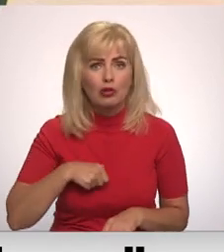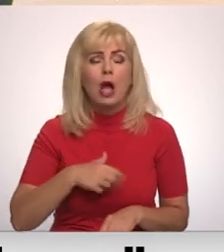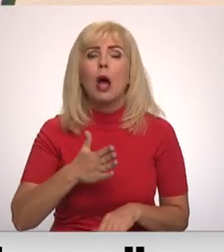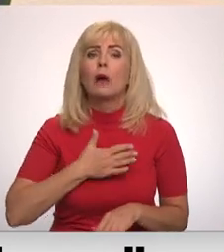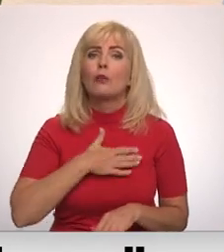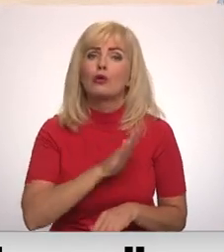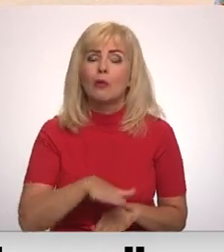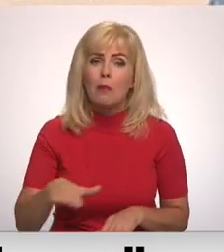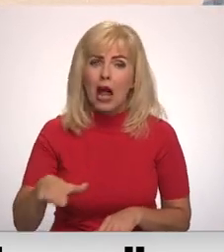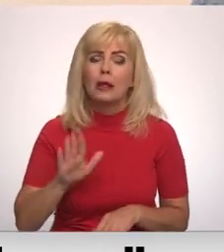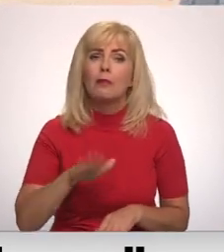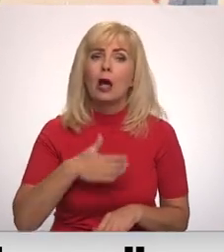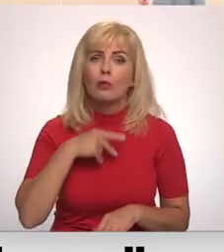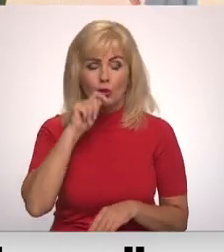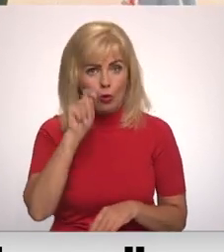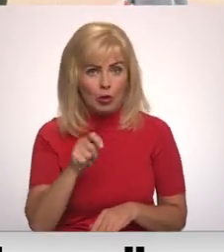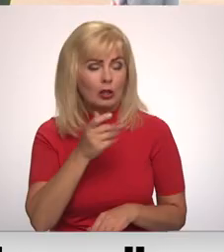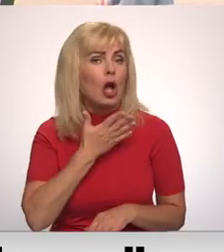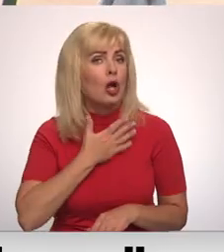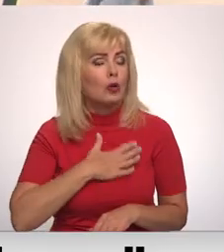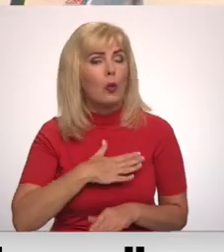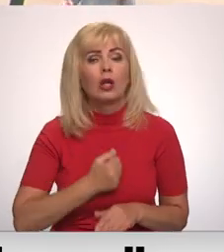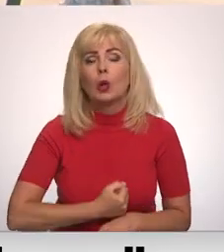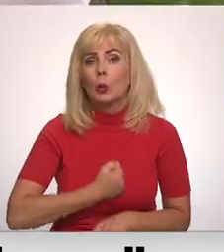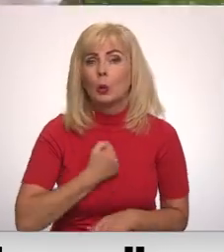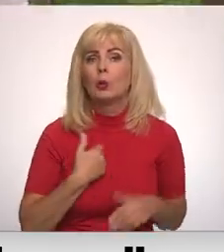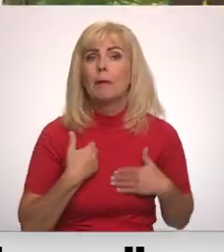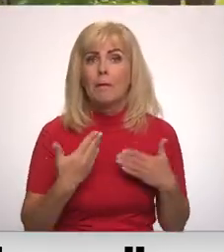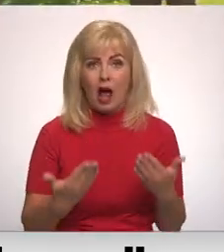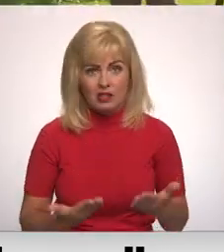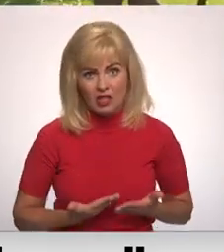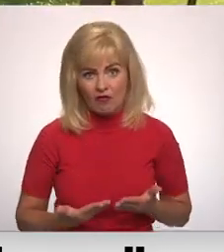bērniem, par Ukrainu. To ir ļoti grūti pārdzīvot.